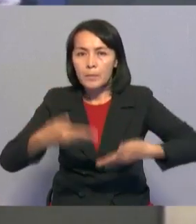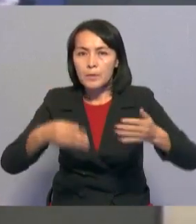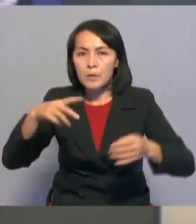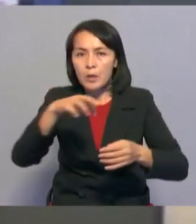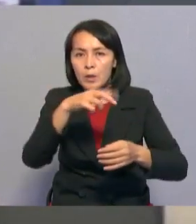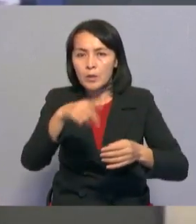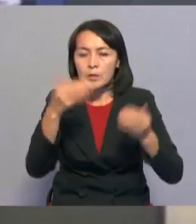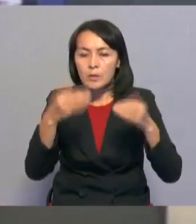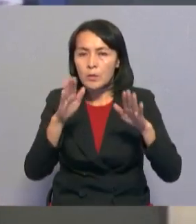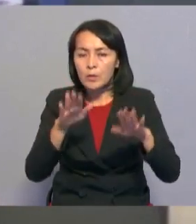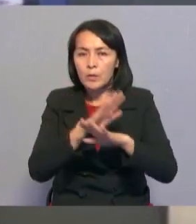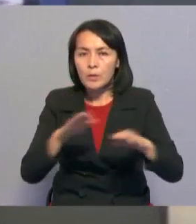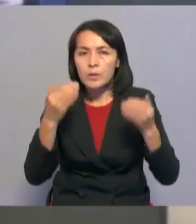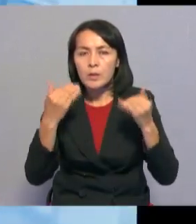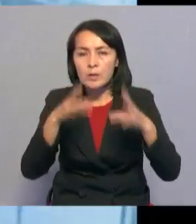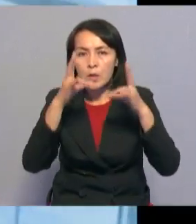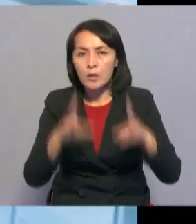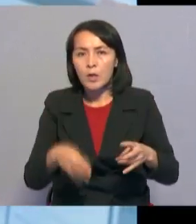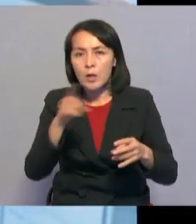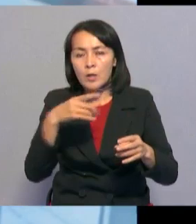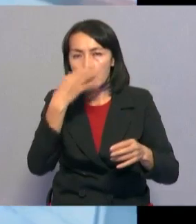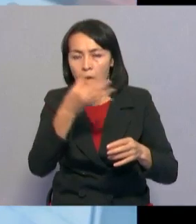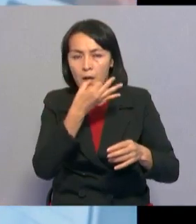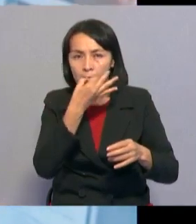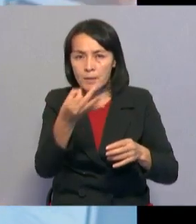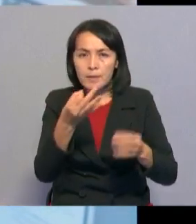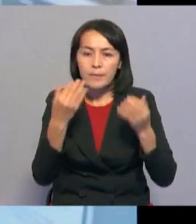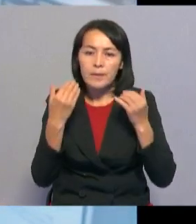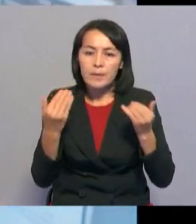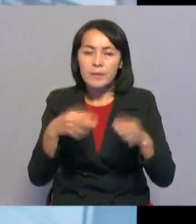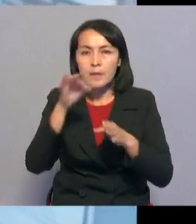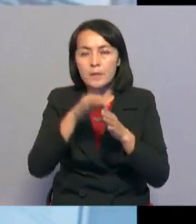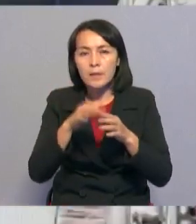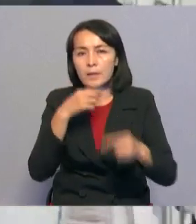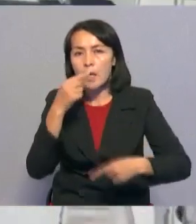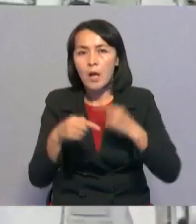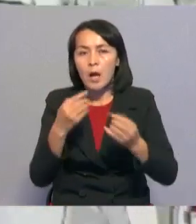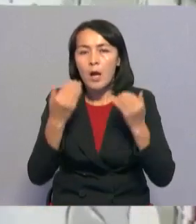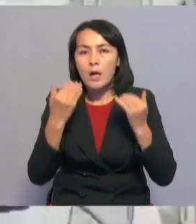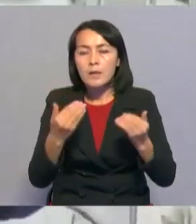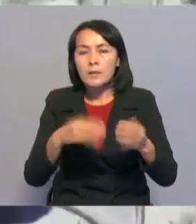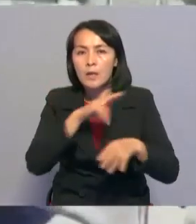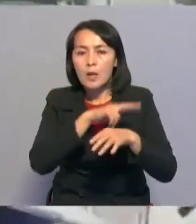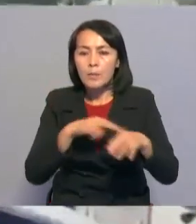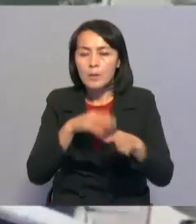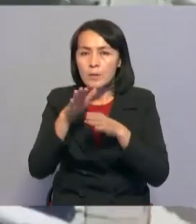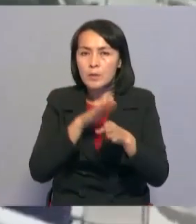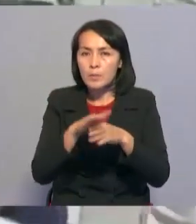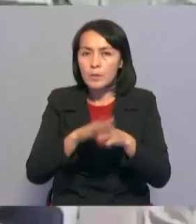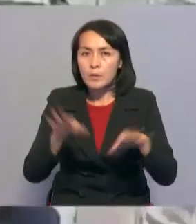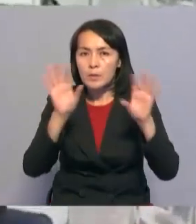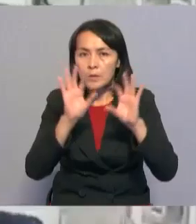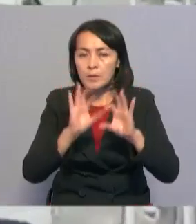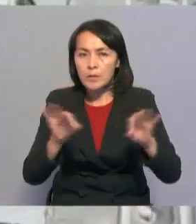пересекающих дорогу в неустановленных местах. Нарушители привлекли к административной ответственности. В целях предупреждения несчастных случаев полицейские проводят